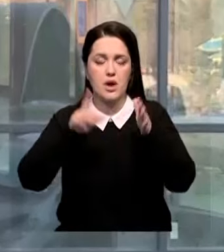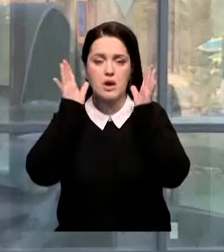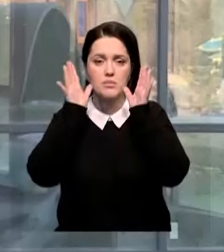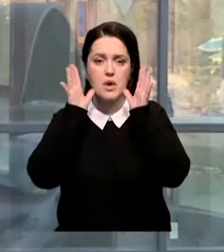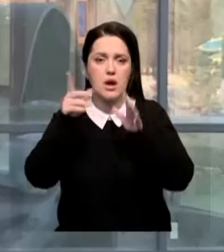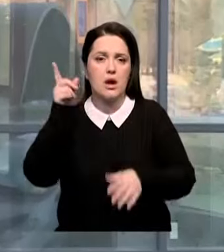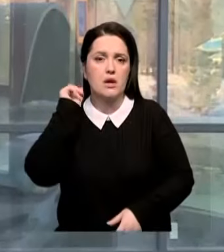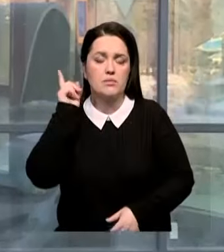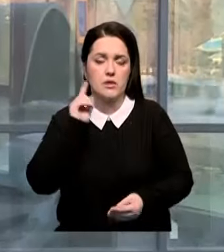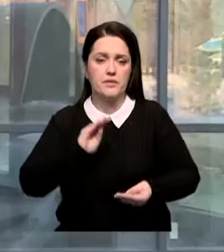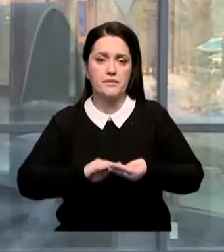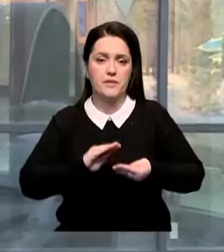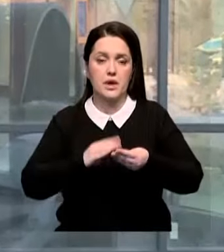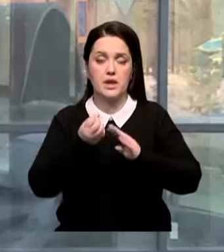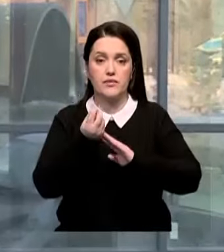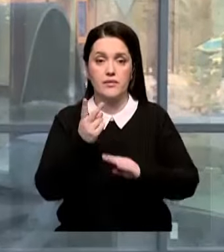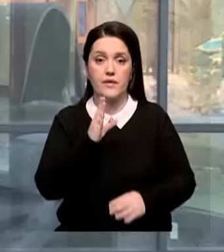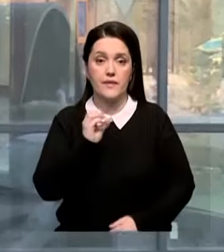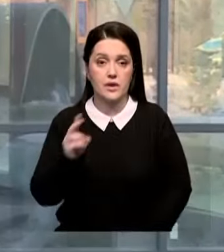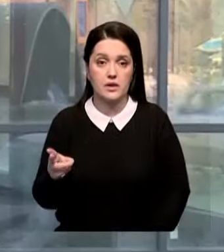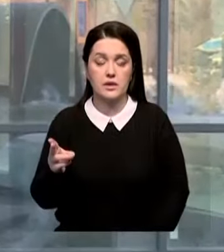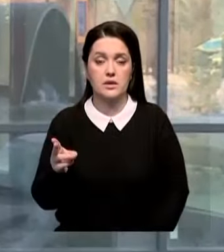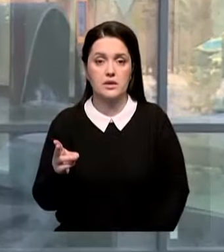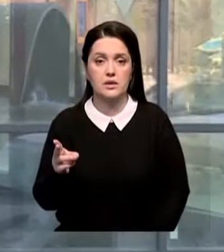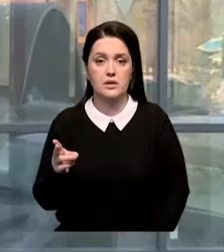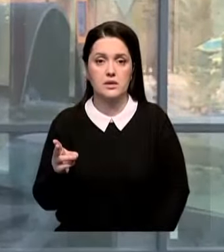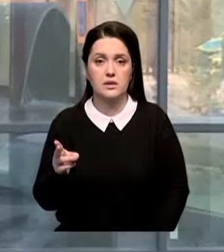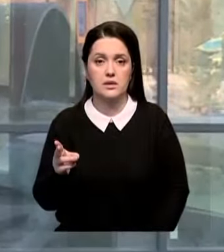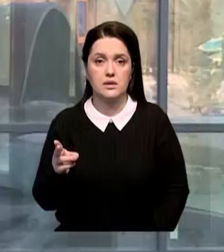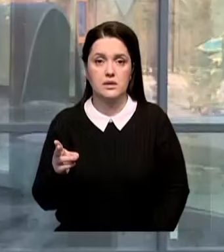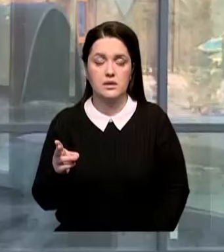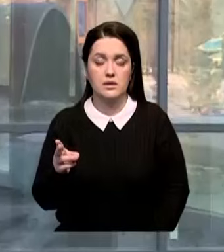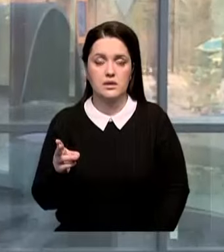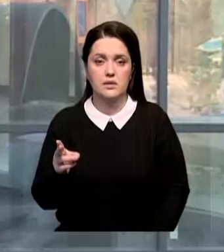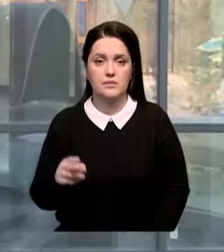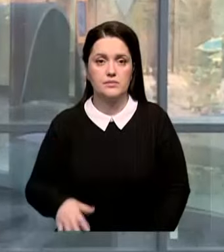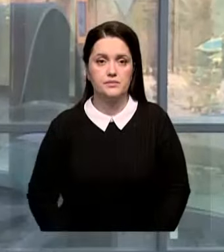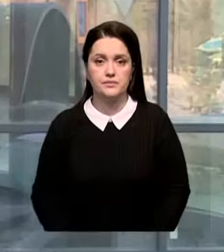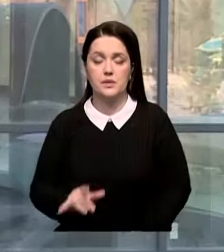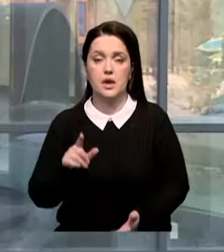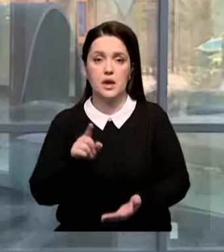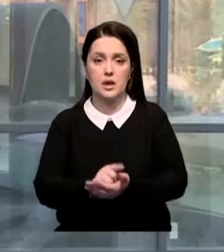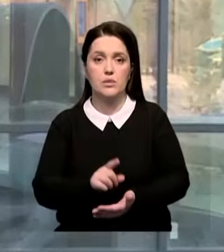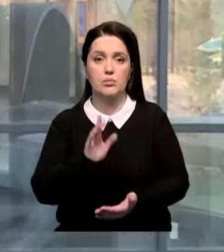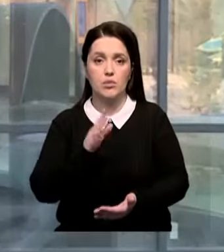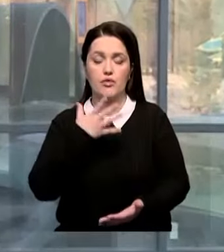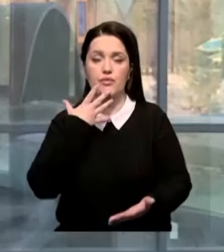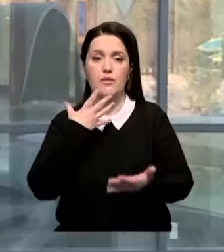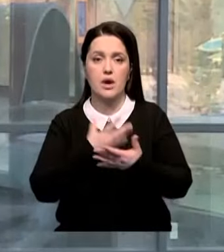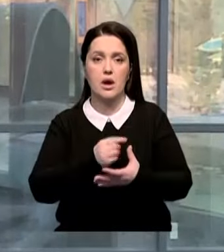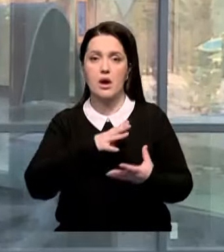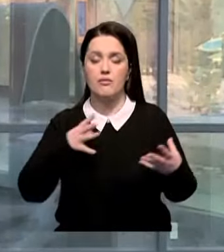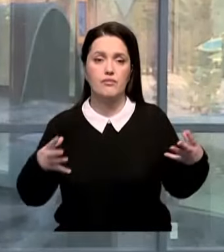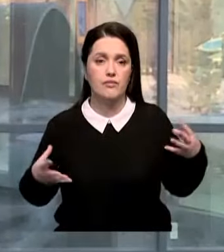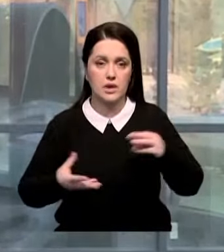которая давным-давно у нас практикуется, еще с 12 века. И я думаю, что мы должны сделать свои выводы, общество должно сделать свои